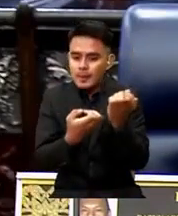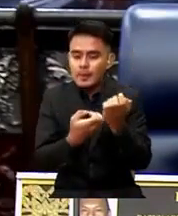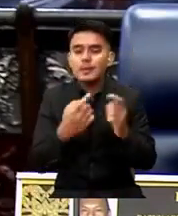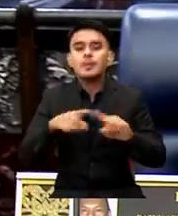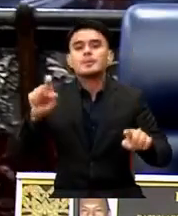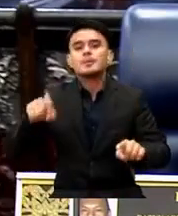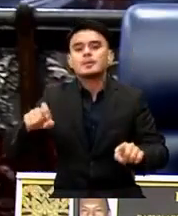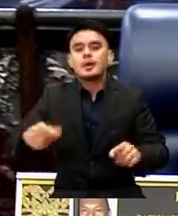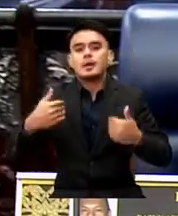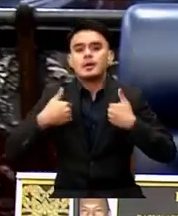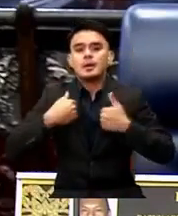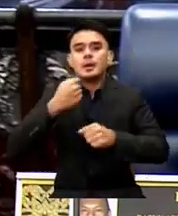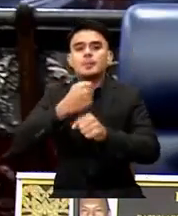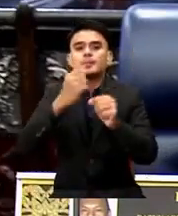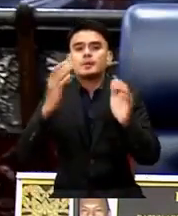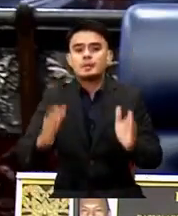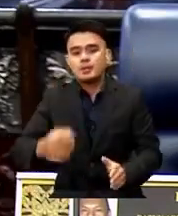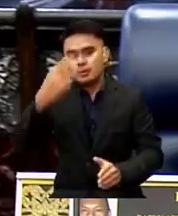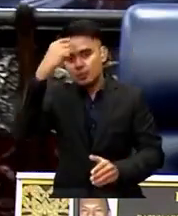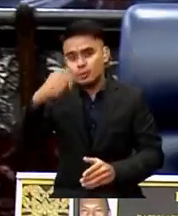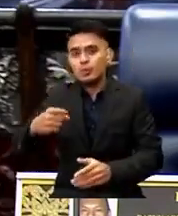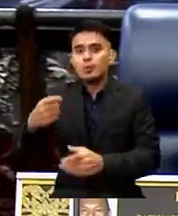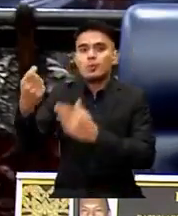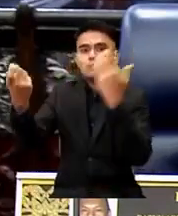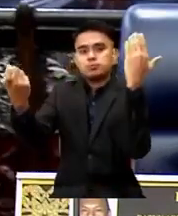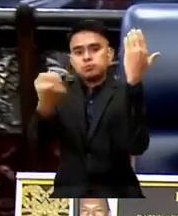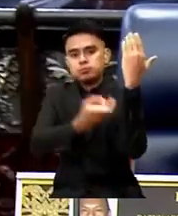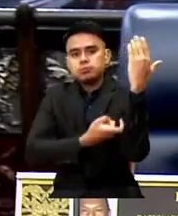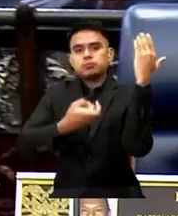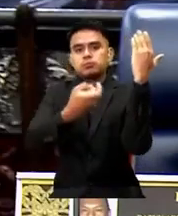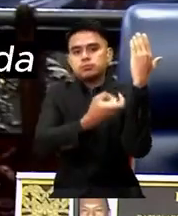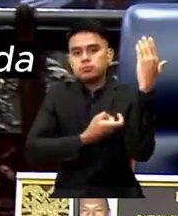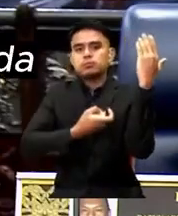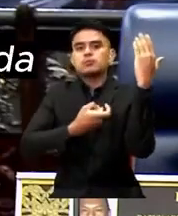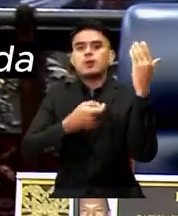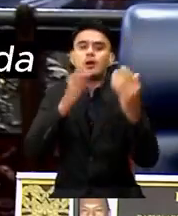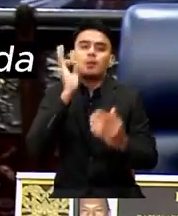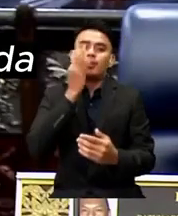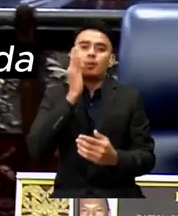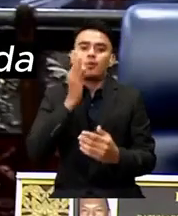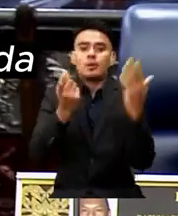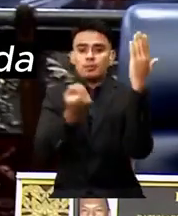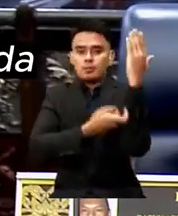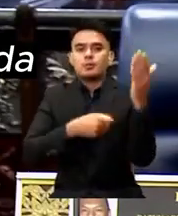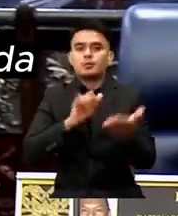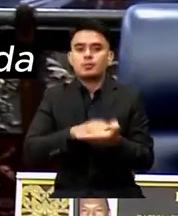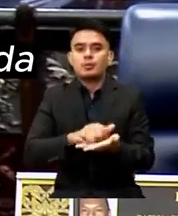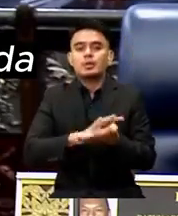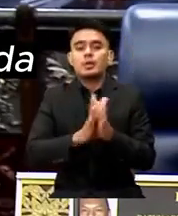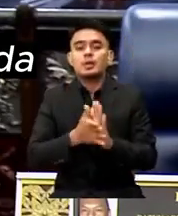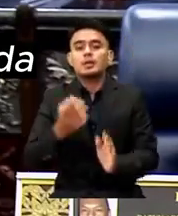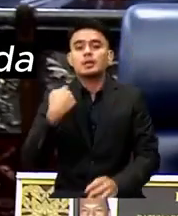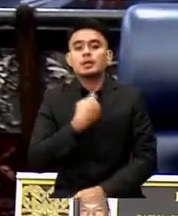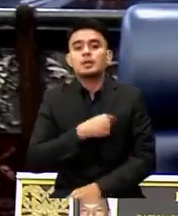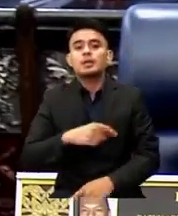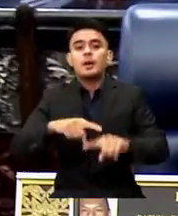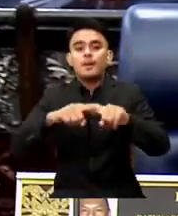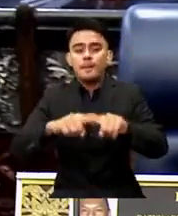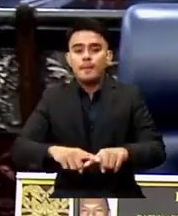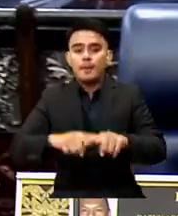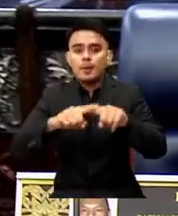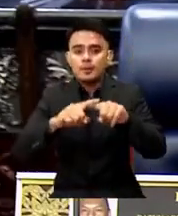tenaga mahir untuk mencantas buah-buah ini. Jadi oleh sebab itu, kita banyak bergantung